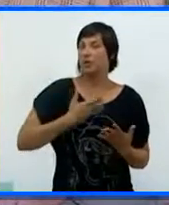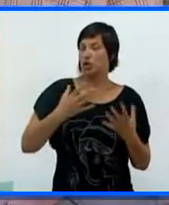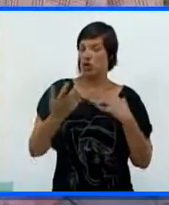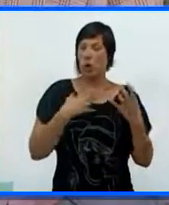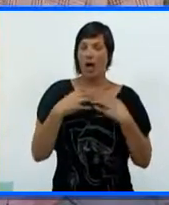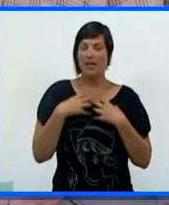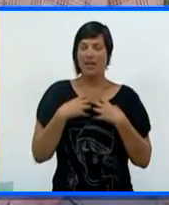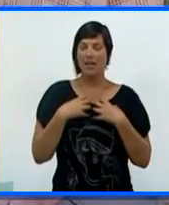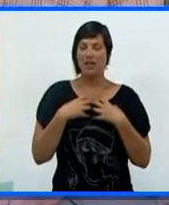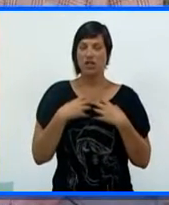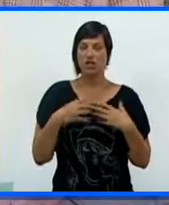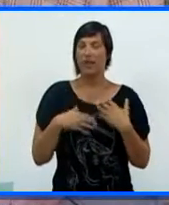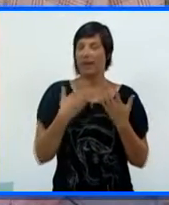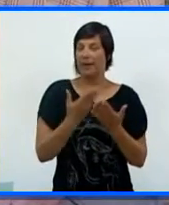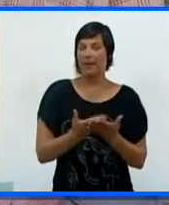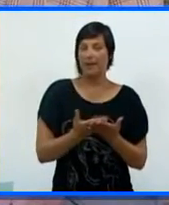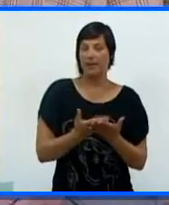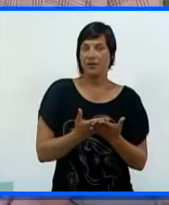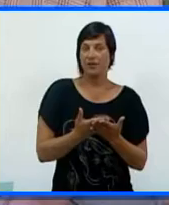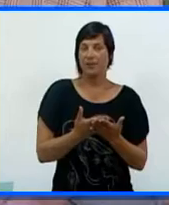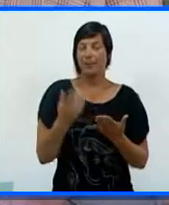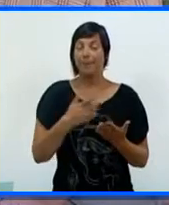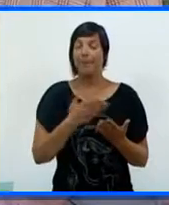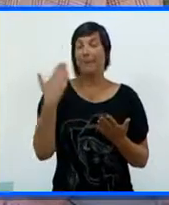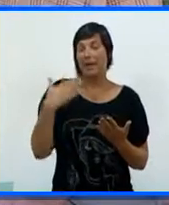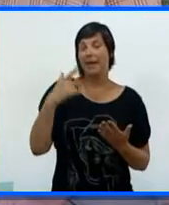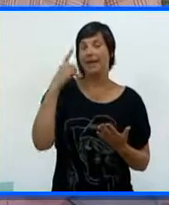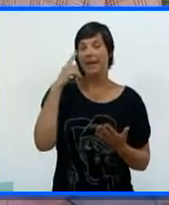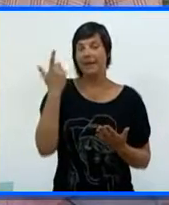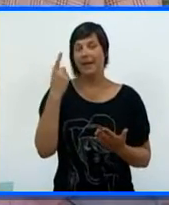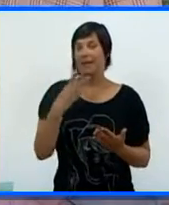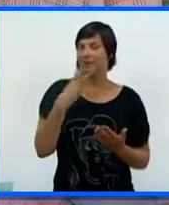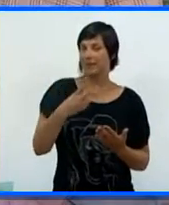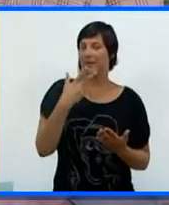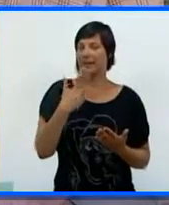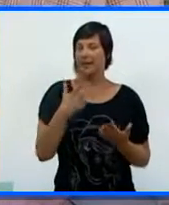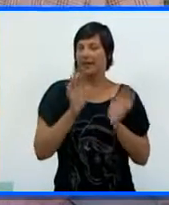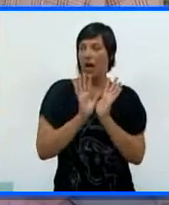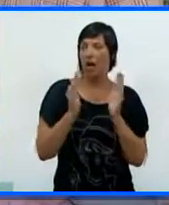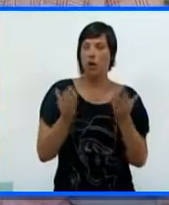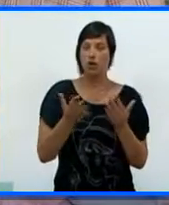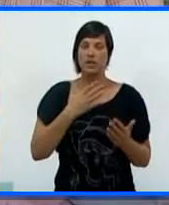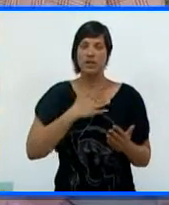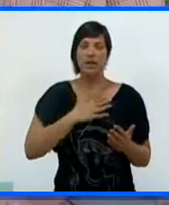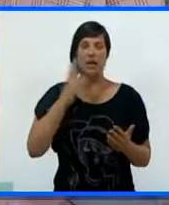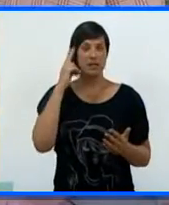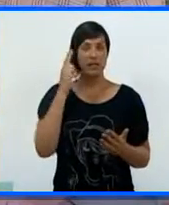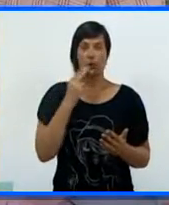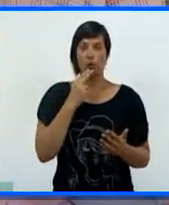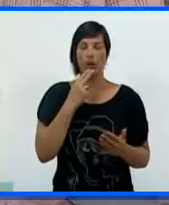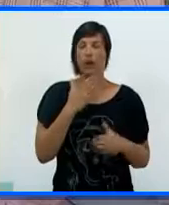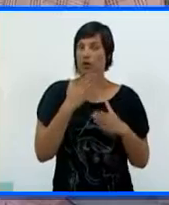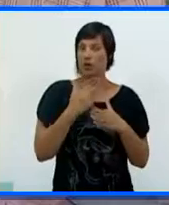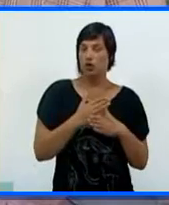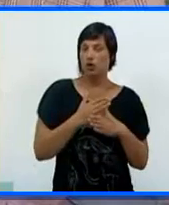u teatar, recimo, na primjer, što je bila neka jedna ideja, jedno, dvije, tri lože, za nas gluh.